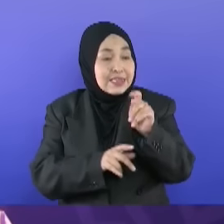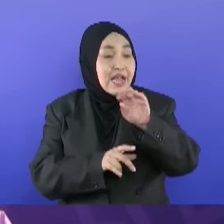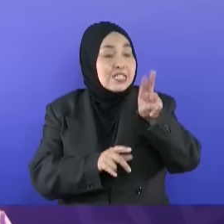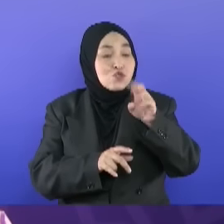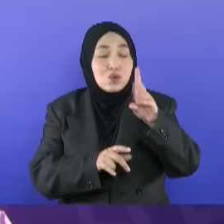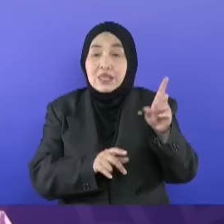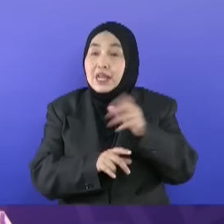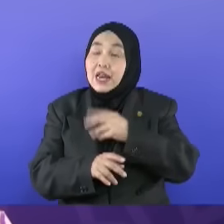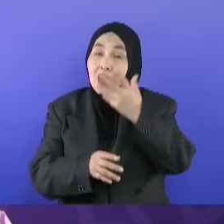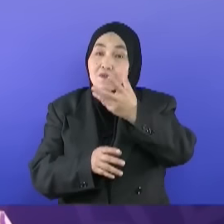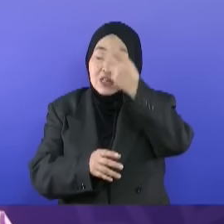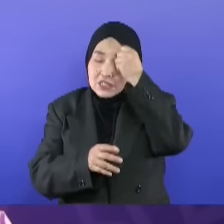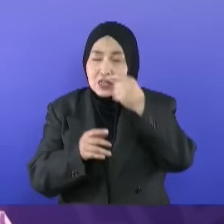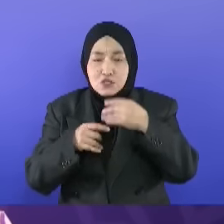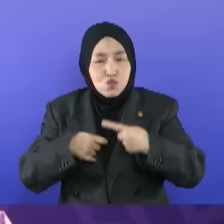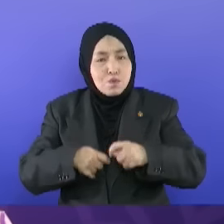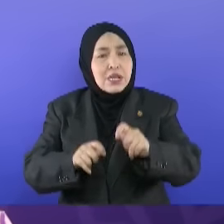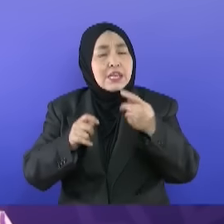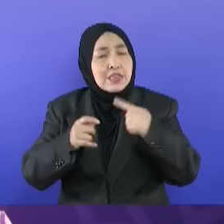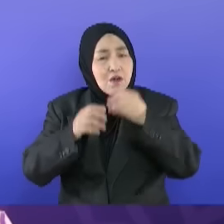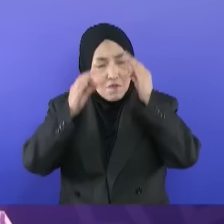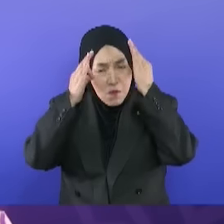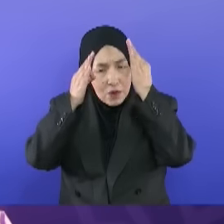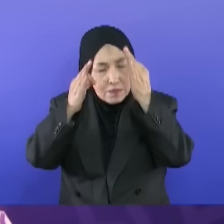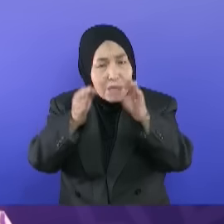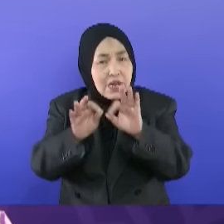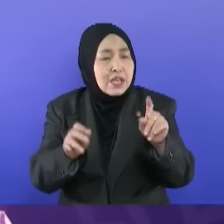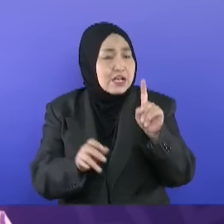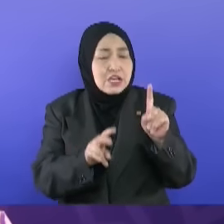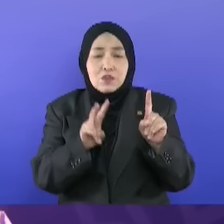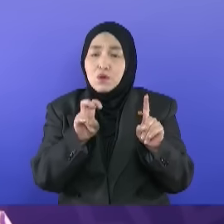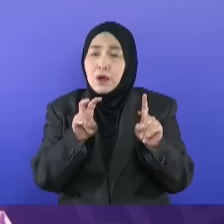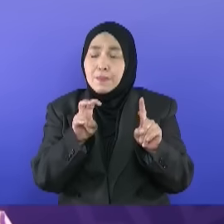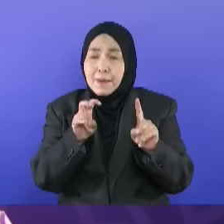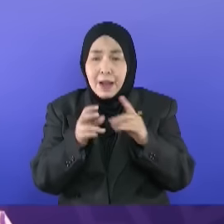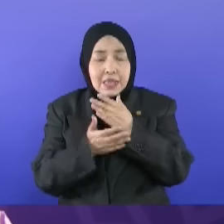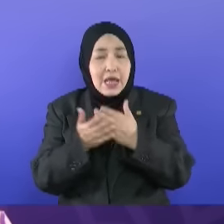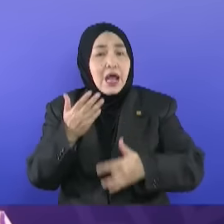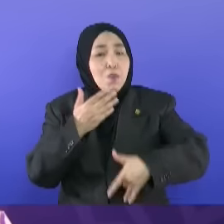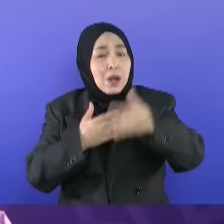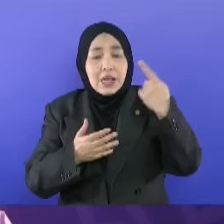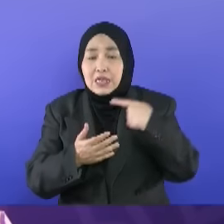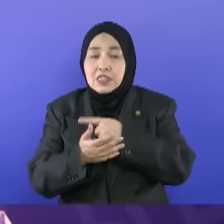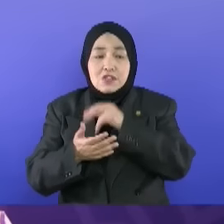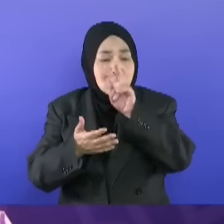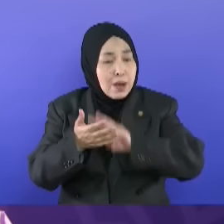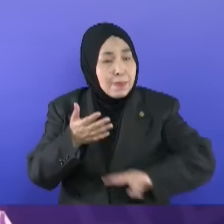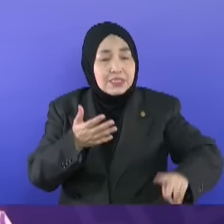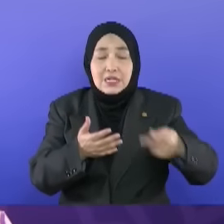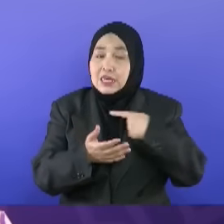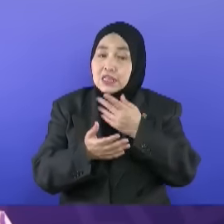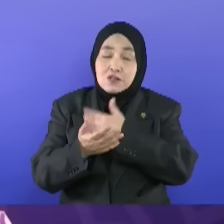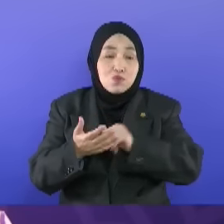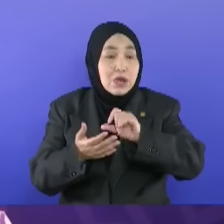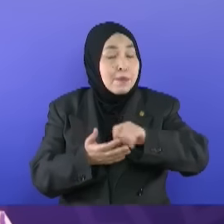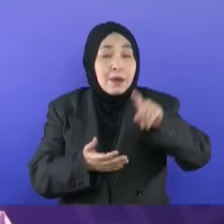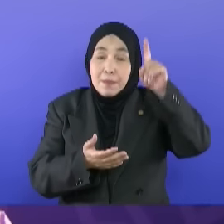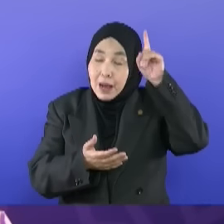hafazan. Cuba kita fokus pada ayat 120 pada bahagian awal yang telah kita baca, yang telah kita memahami